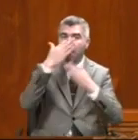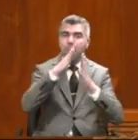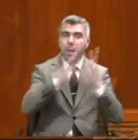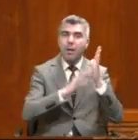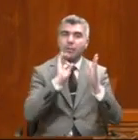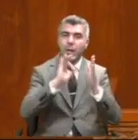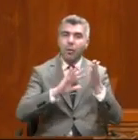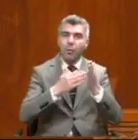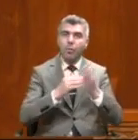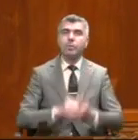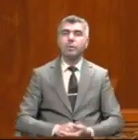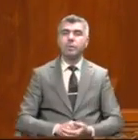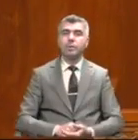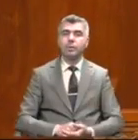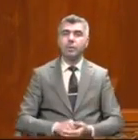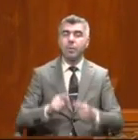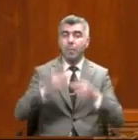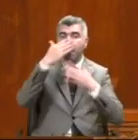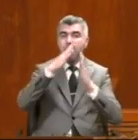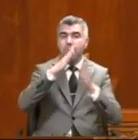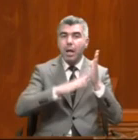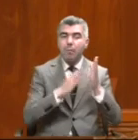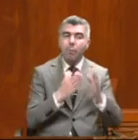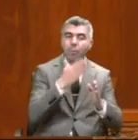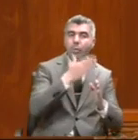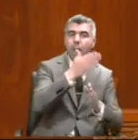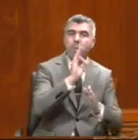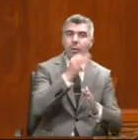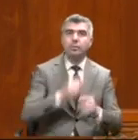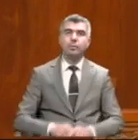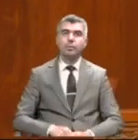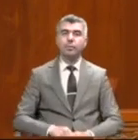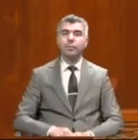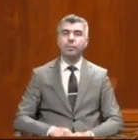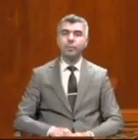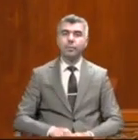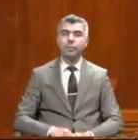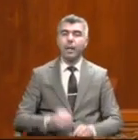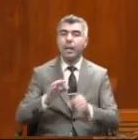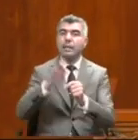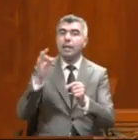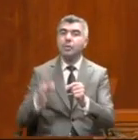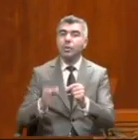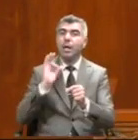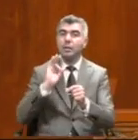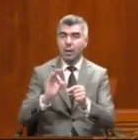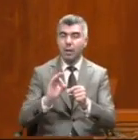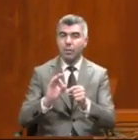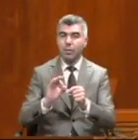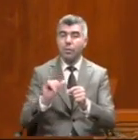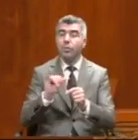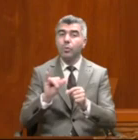والمغاربه المغرب متقدم هاد النتيجه هي نتيجه اولا